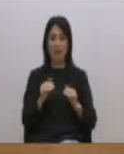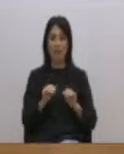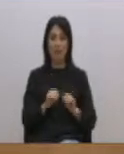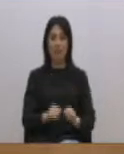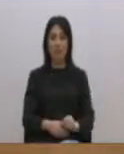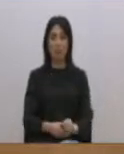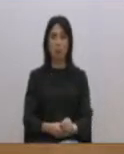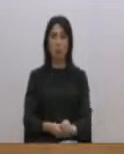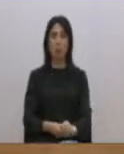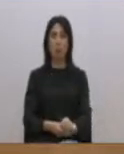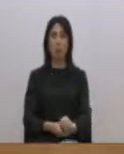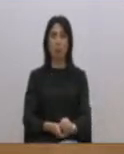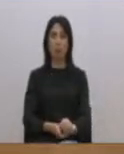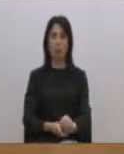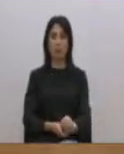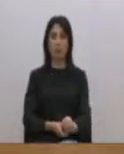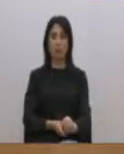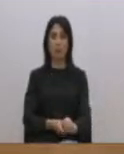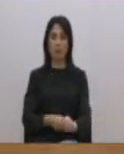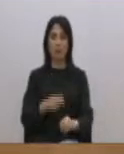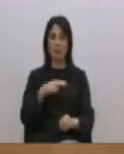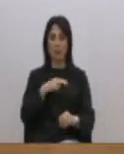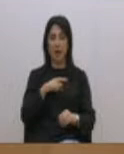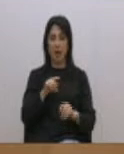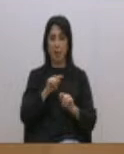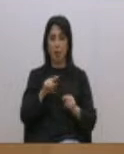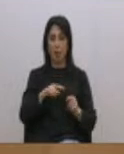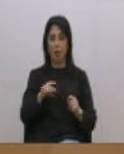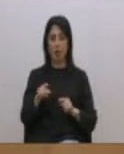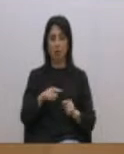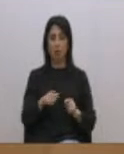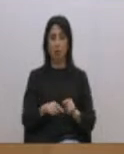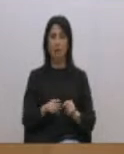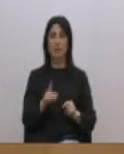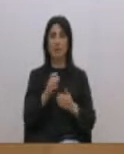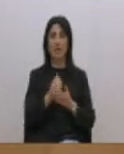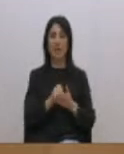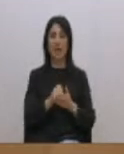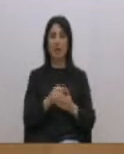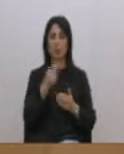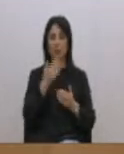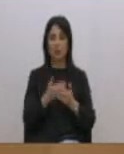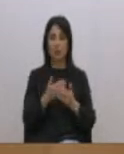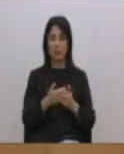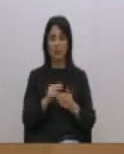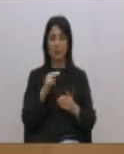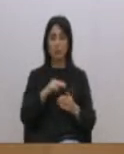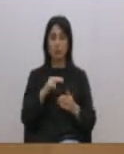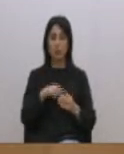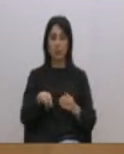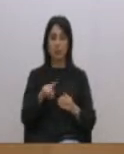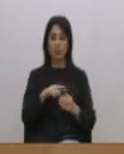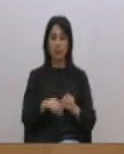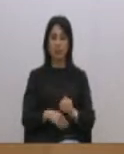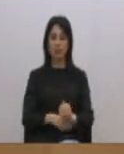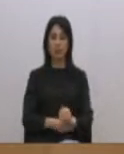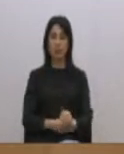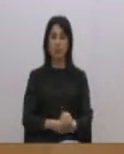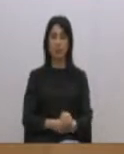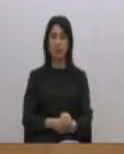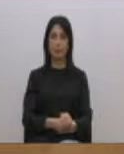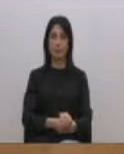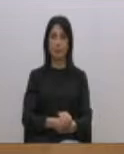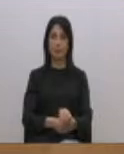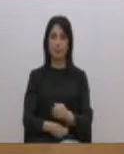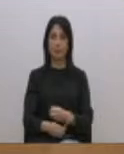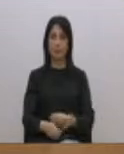dațul, umbraulul, pasul parlamentului, umbraulul, subasa de opoziție, șorise. Resurse vizuale s-a zrisit, mușau vis, resurse vizuale s-a zrisit.